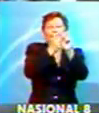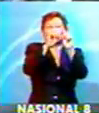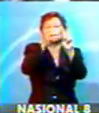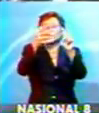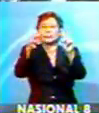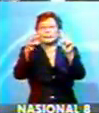depan